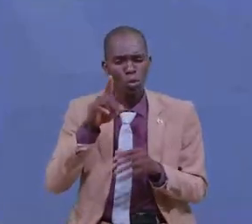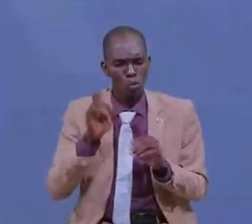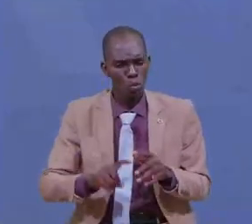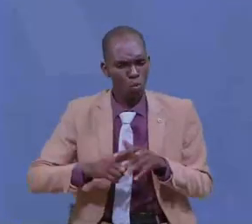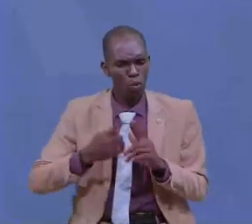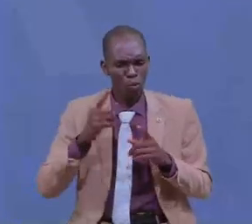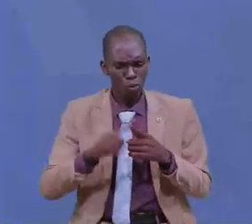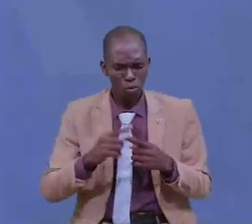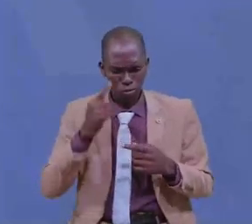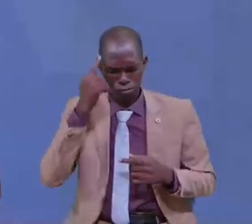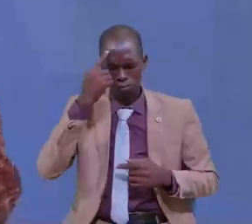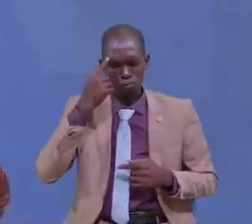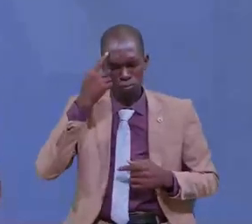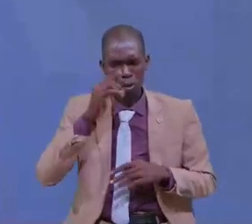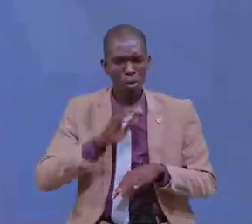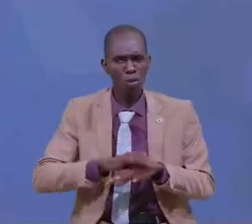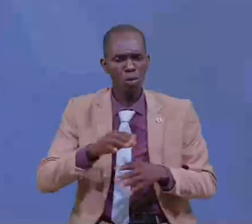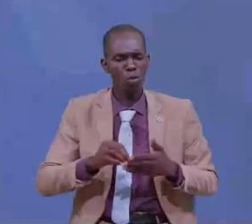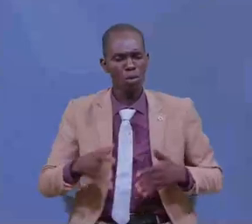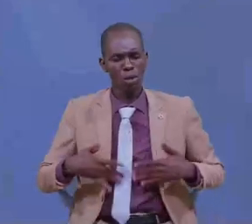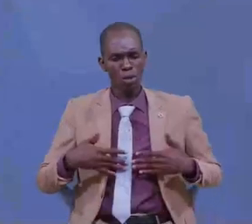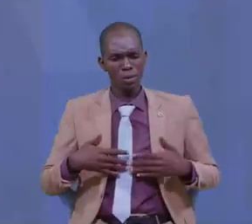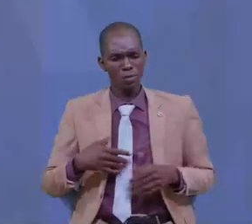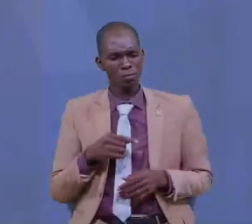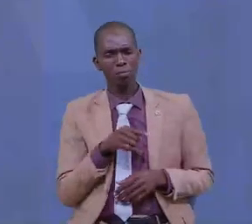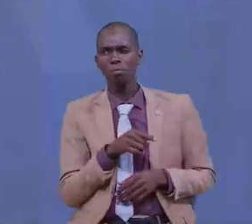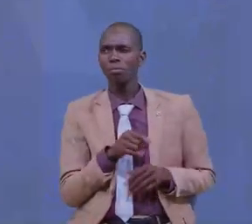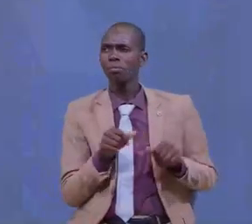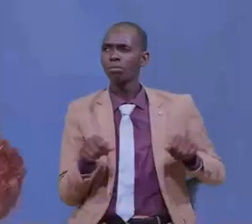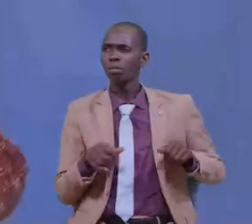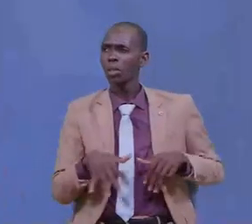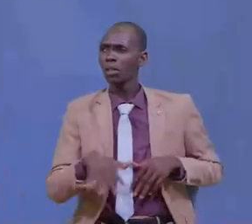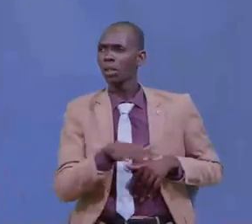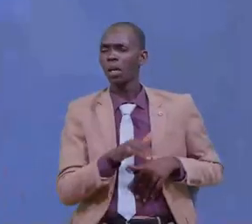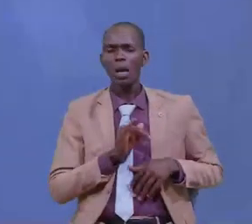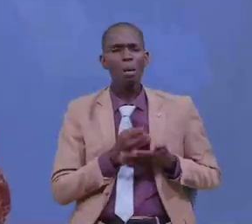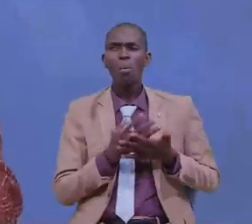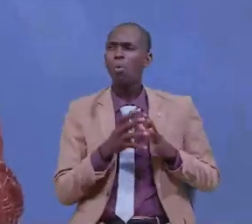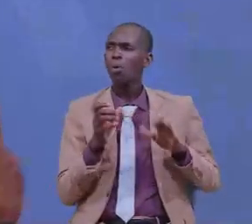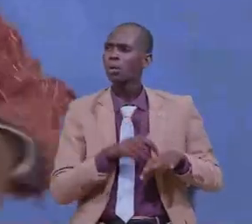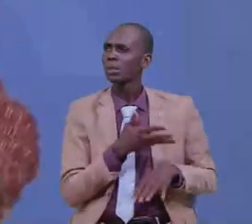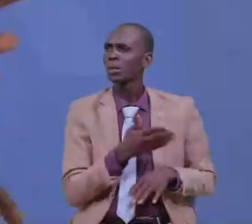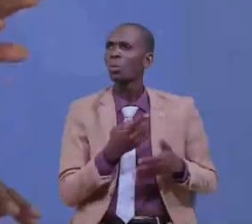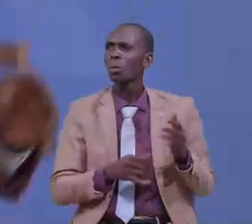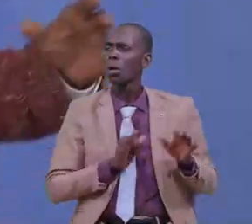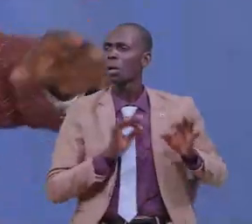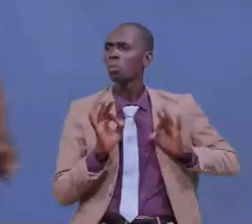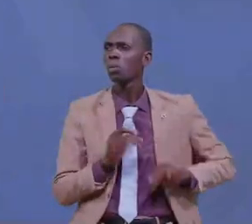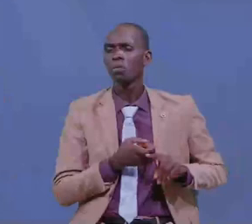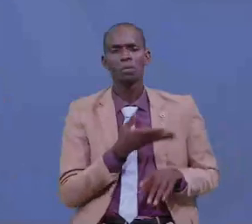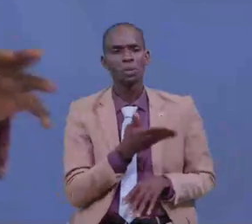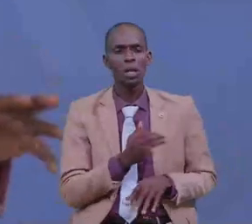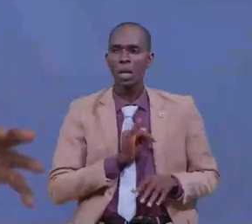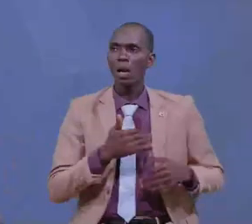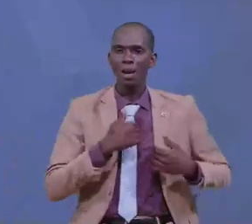dois regarder ta vie. Ah, tel domaine, je passe beaucoup de temps là-bas. Qu'est-ce que ça donne